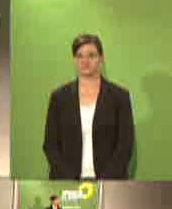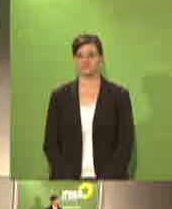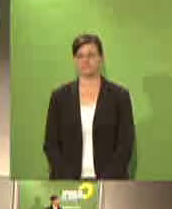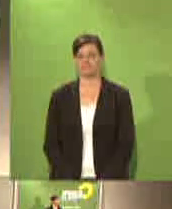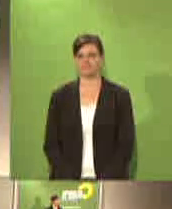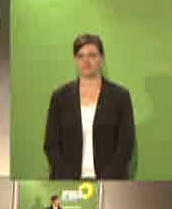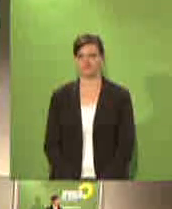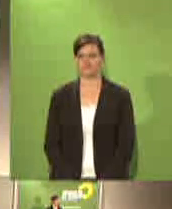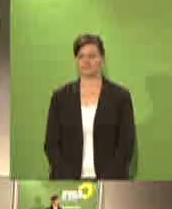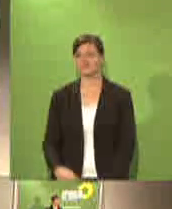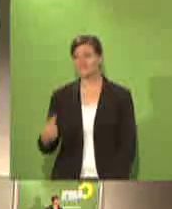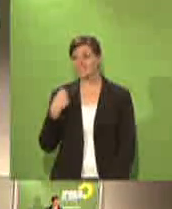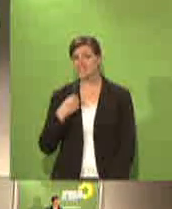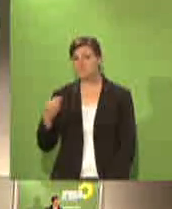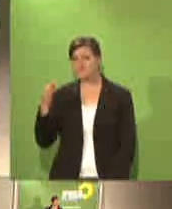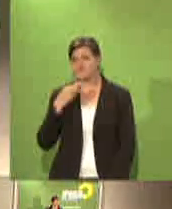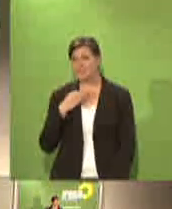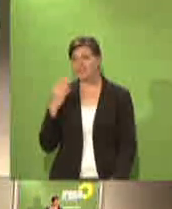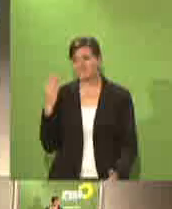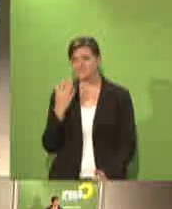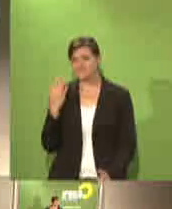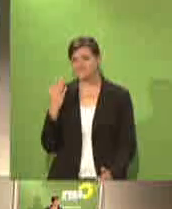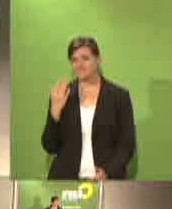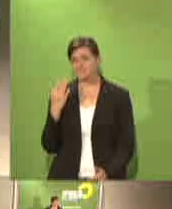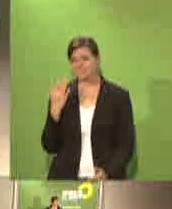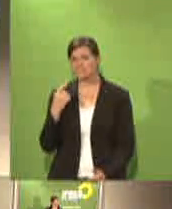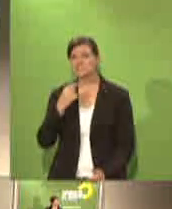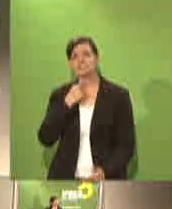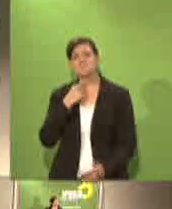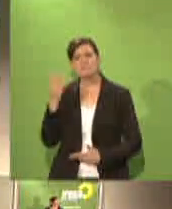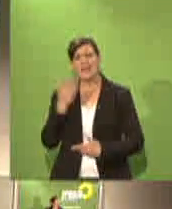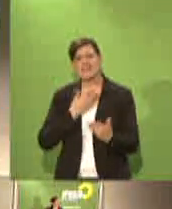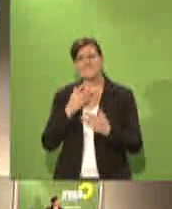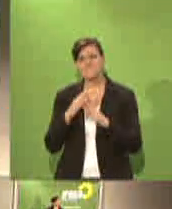Was war die Frage? Es wurden abgegeben